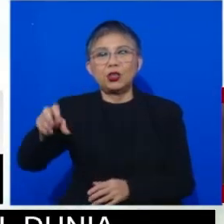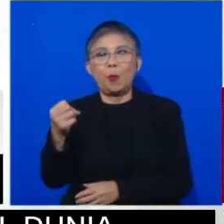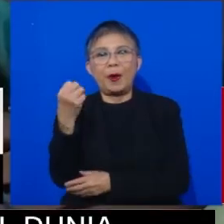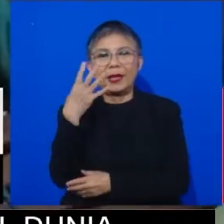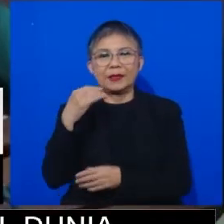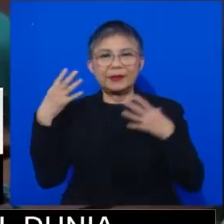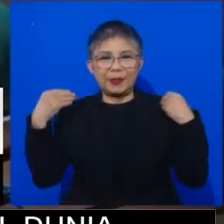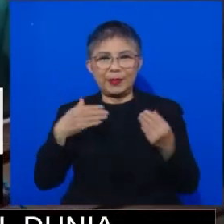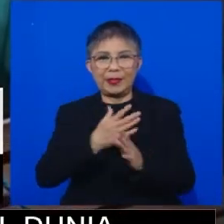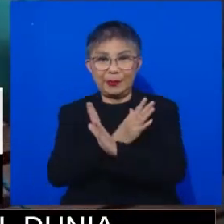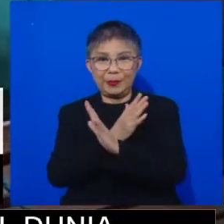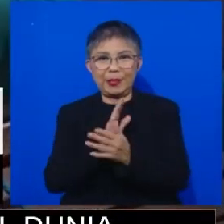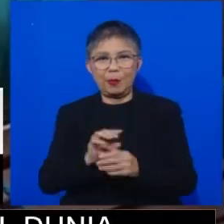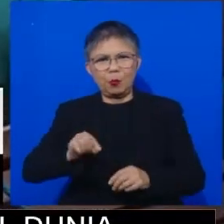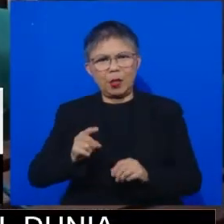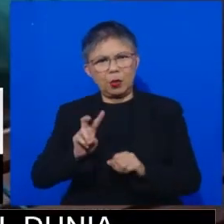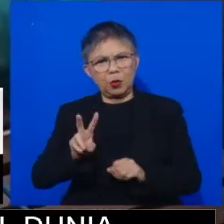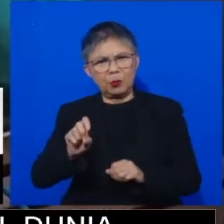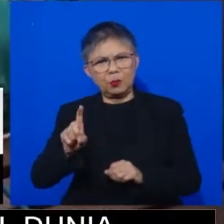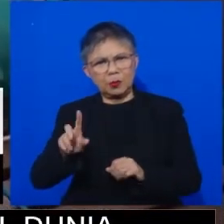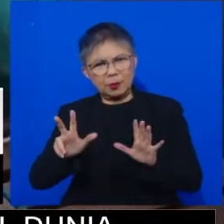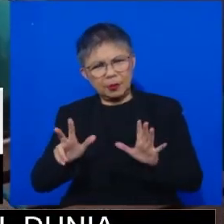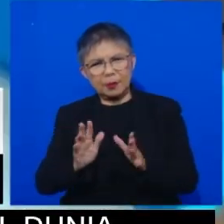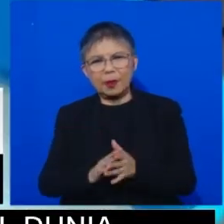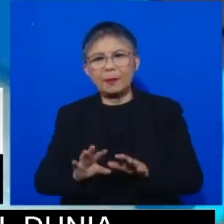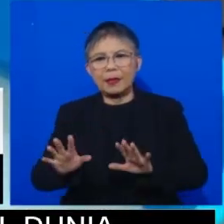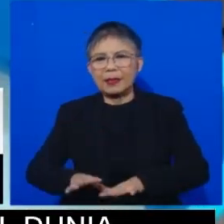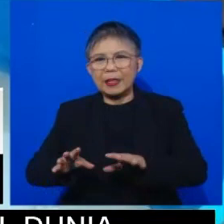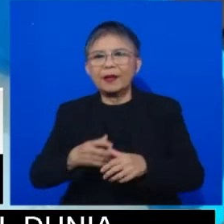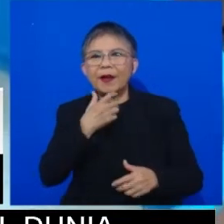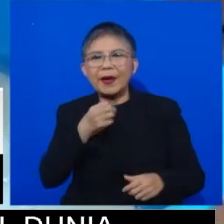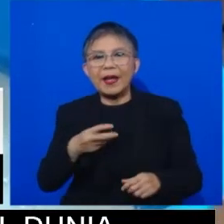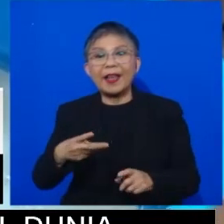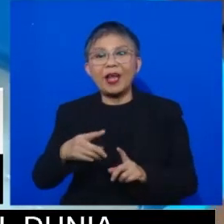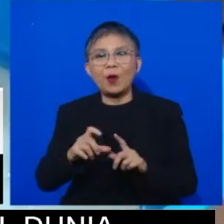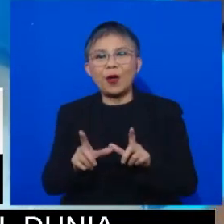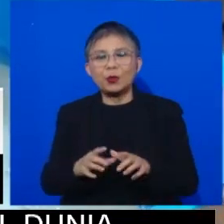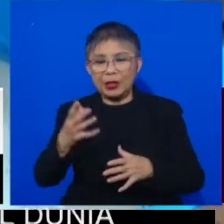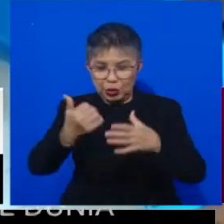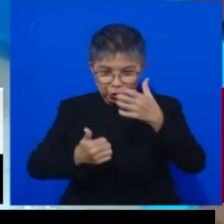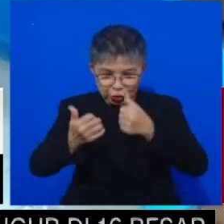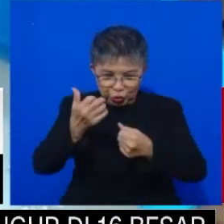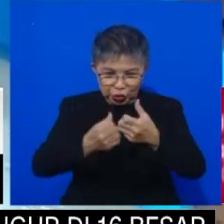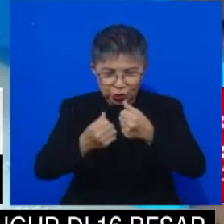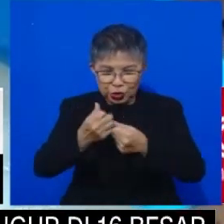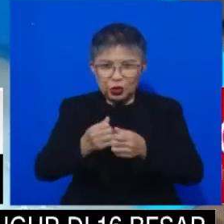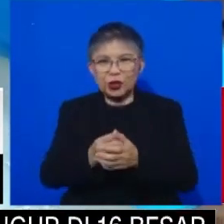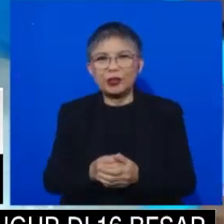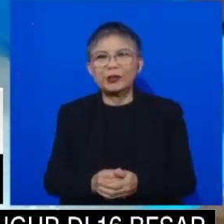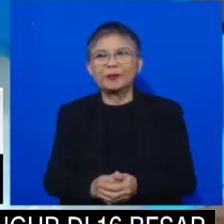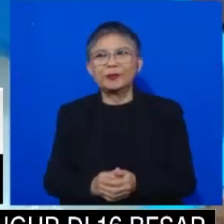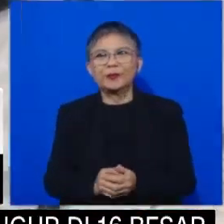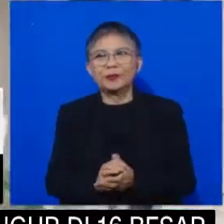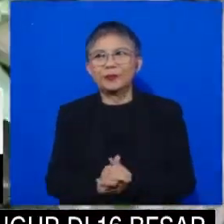Timur. Sejak tahun 2018, ia beternak kambing Etawa untuk diambil susunya.